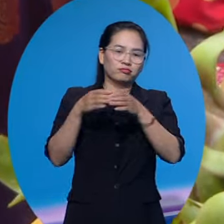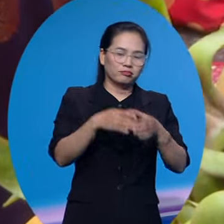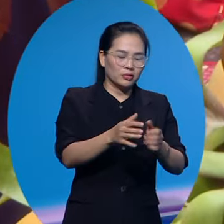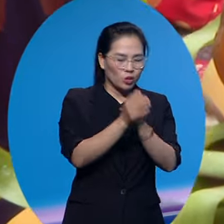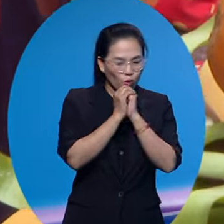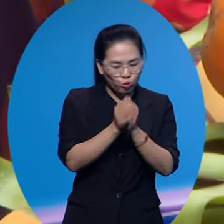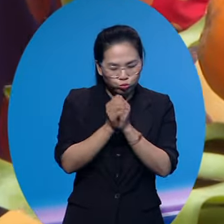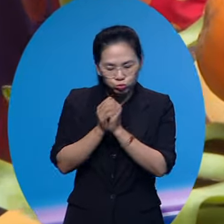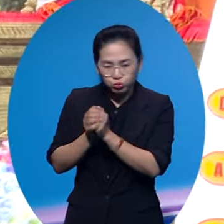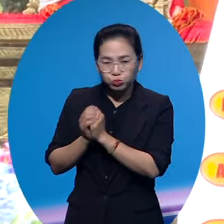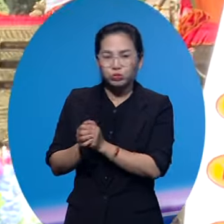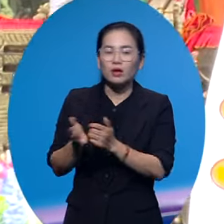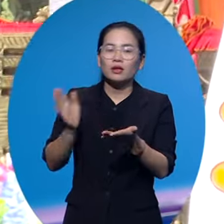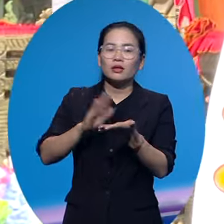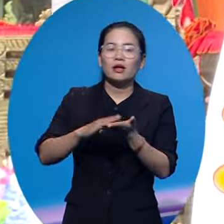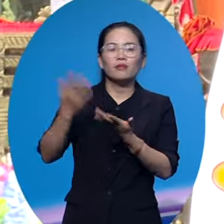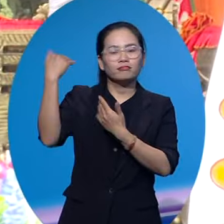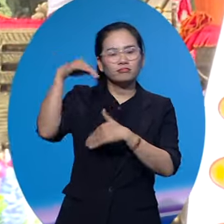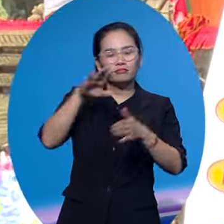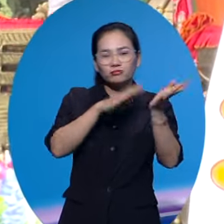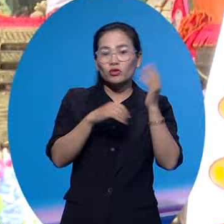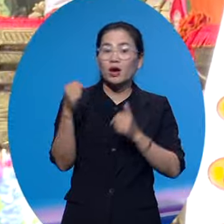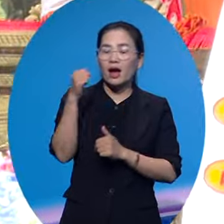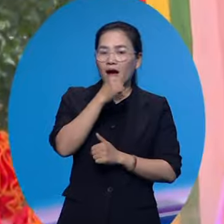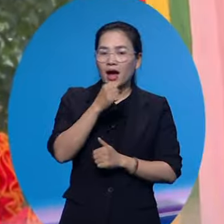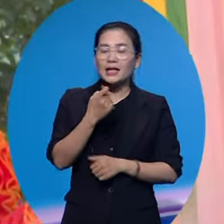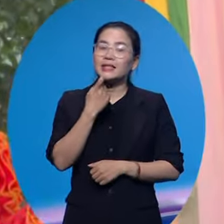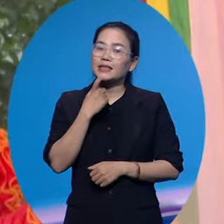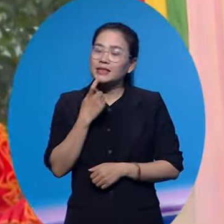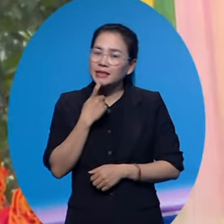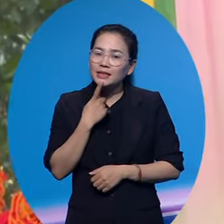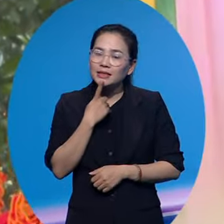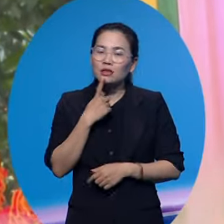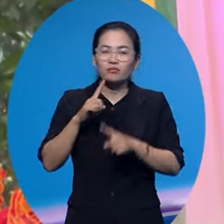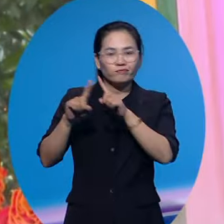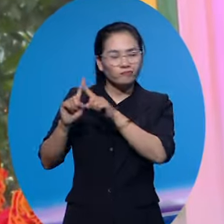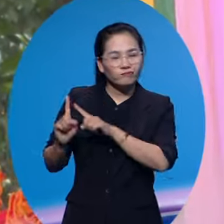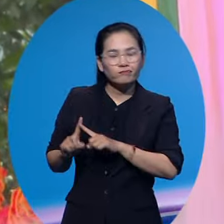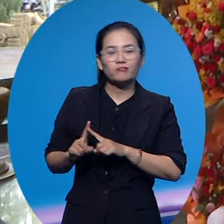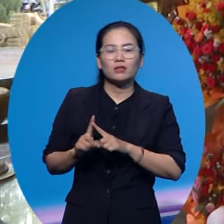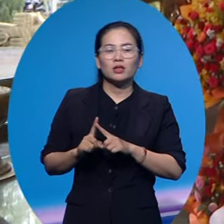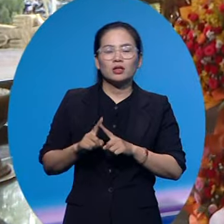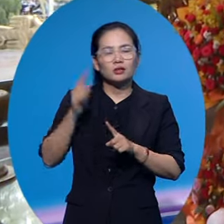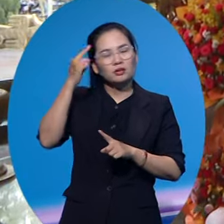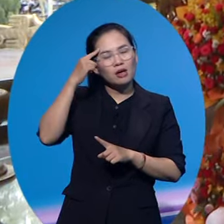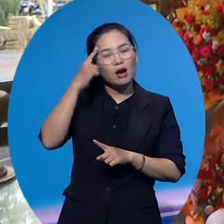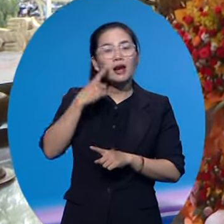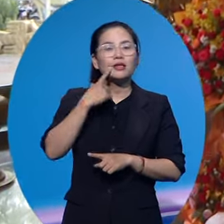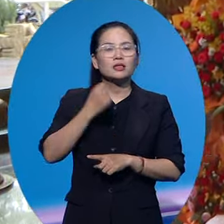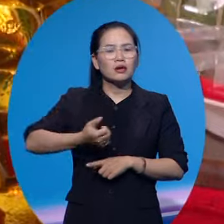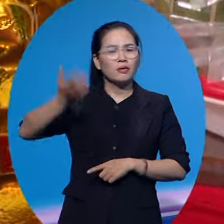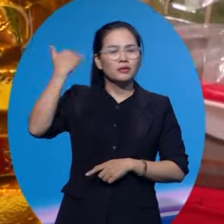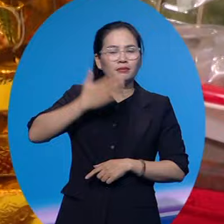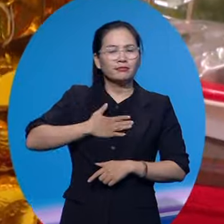trình nghệ thuật đặc sắc còn có các tiết bục hoạt cảnh anh hùng dân tộc nhằm tôn vinh gìn giữ nét đẹp tuồng cổ nhắc nhớ lịch sử hào